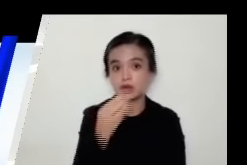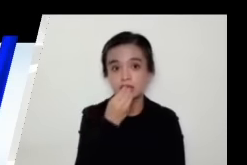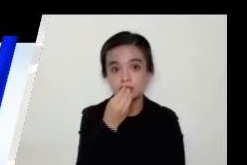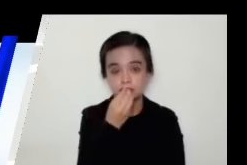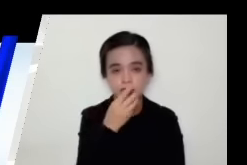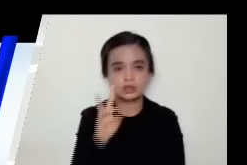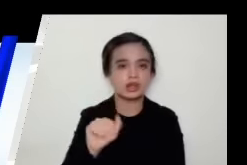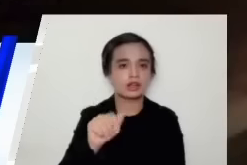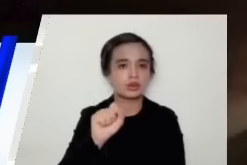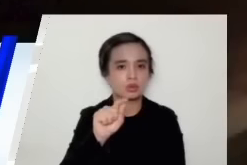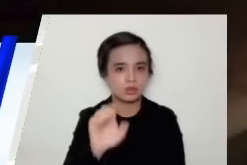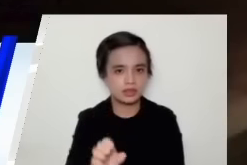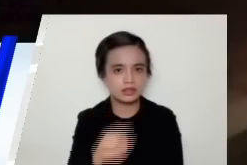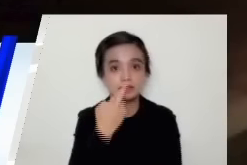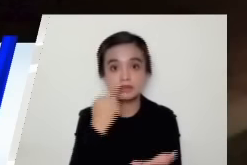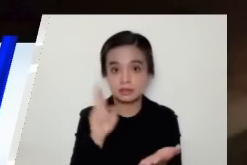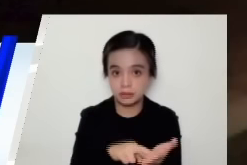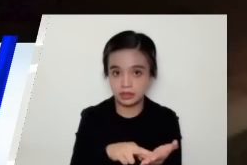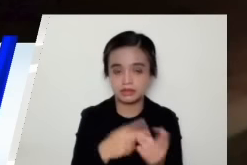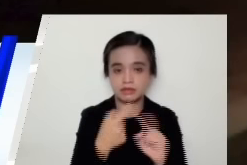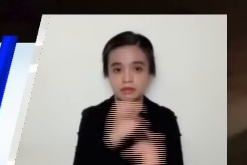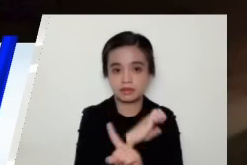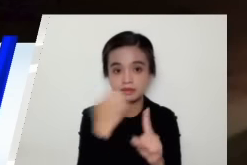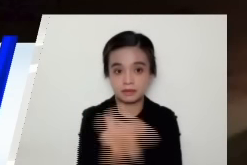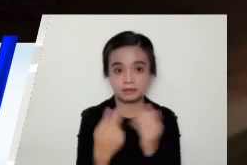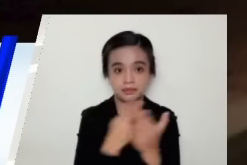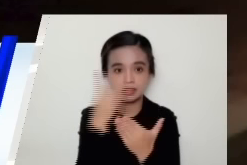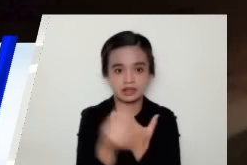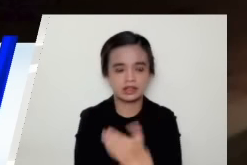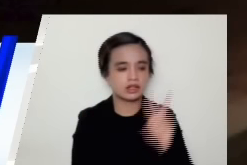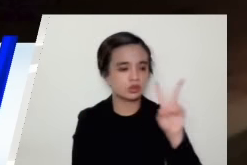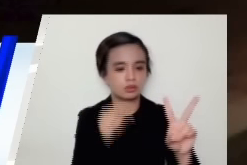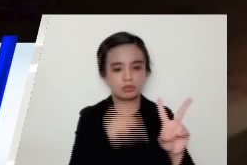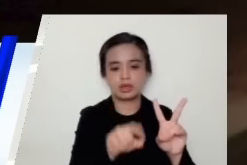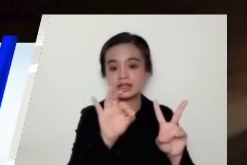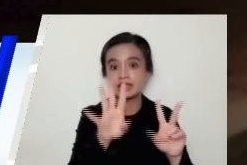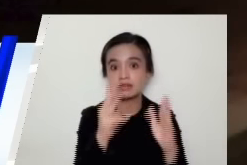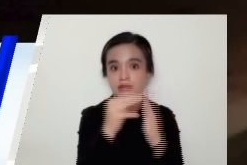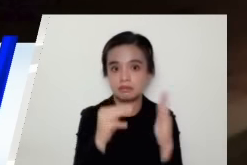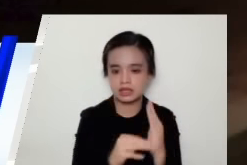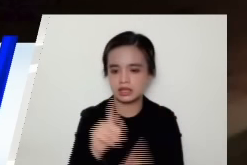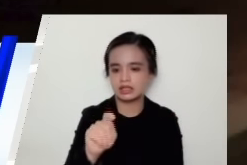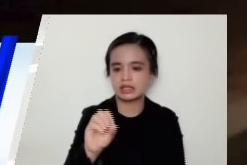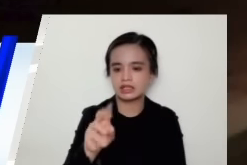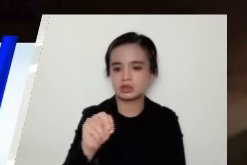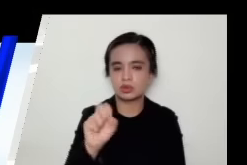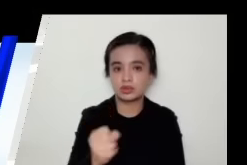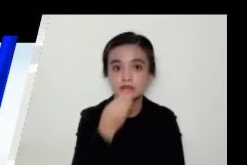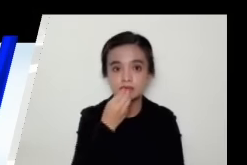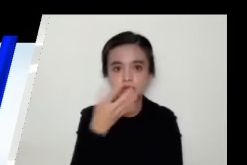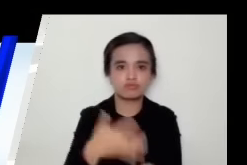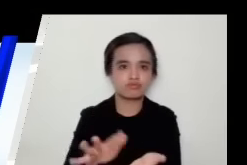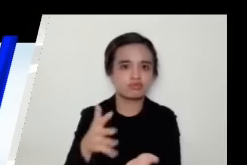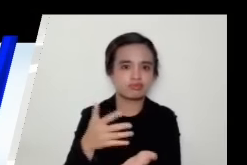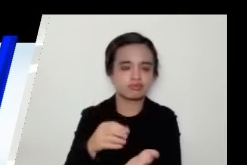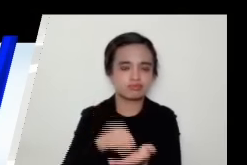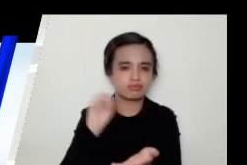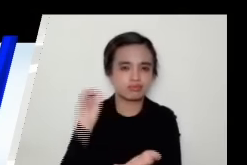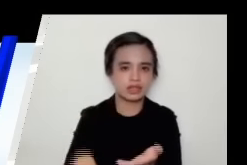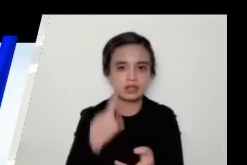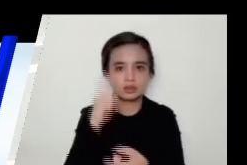UN Environment Program, nasa 2.95 million tons ang household food waste ng Pilipinas kada taon. Kaya ang proyekto